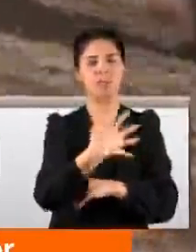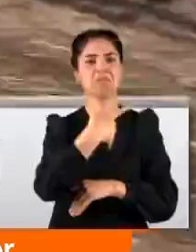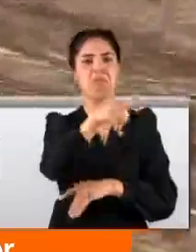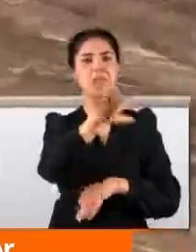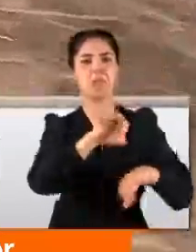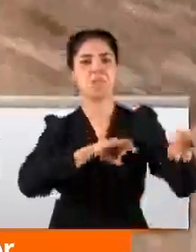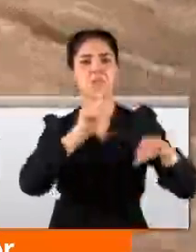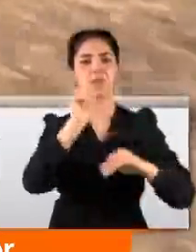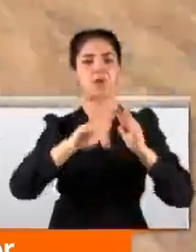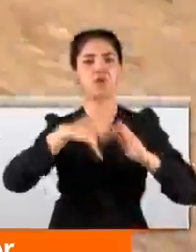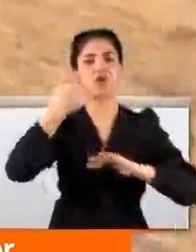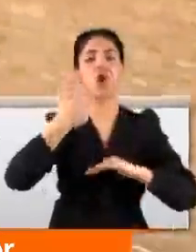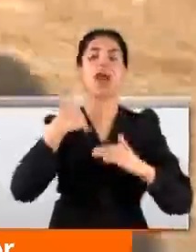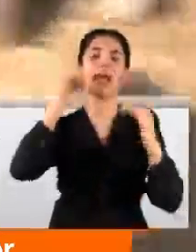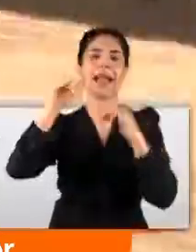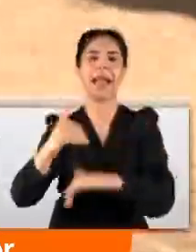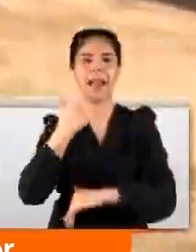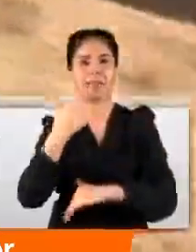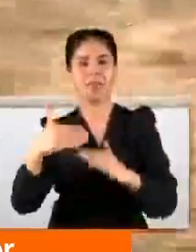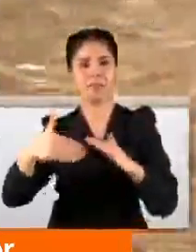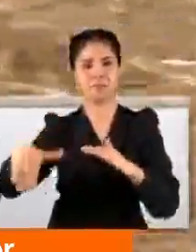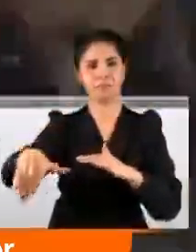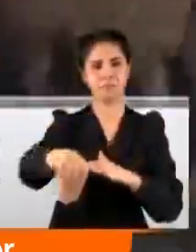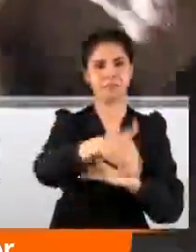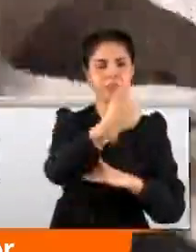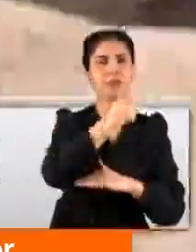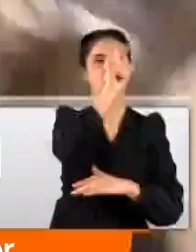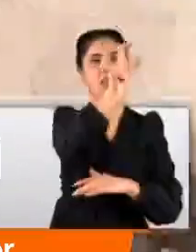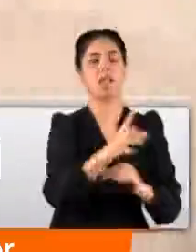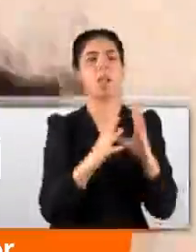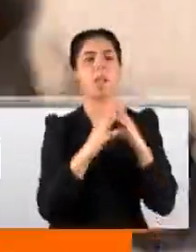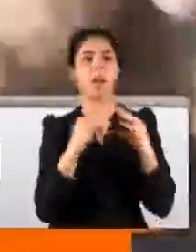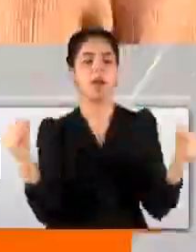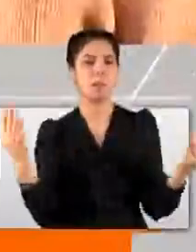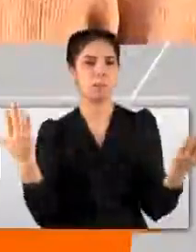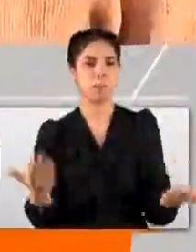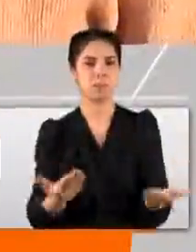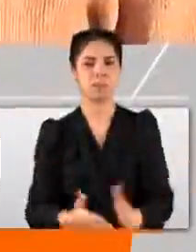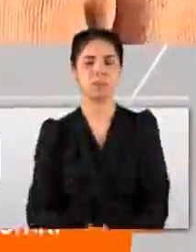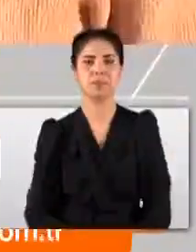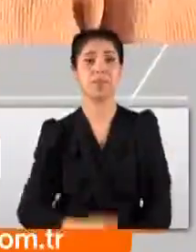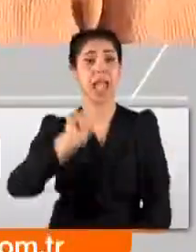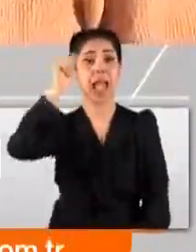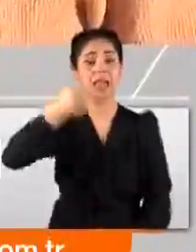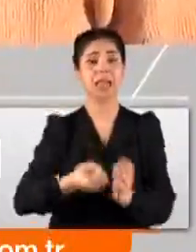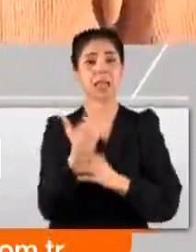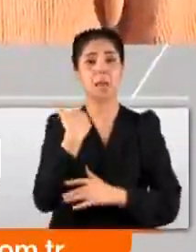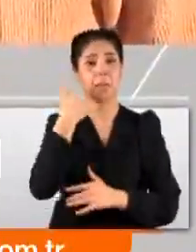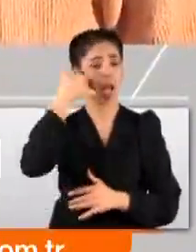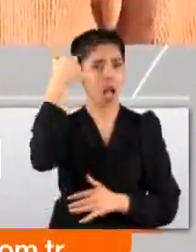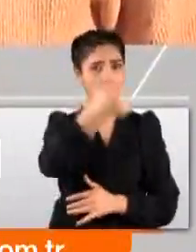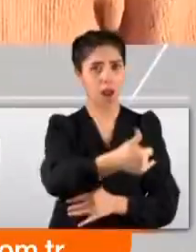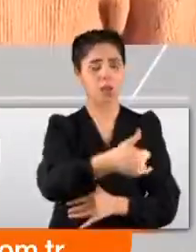gün bir gün sonra dönerim diyerek evden ayrıldı. Ama o günden beri ne gelen oldu ne de giden. Ertesi gün sabah olduğunda ben kendisini